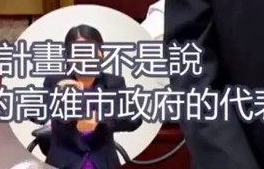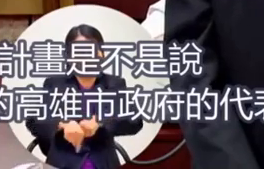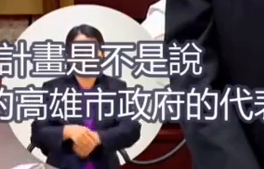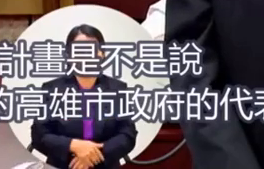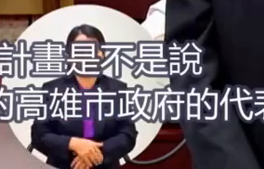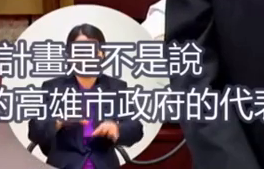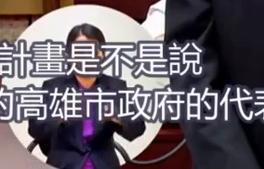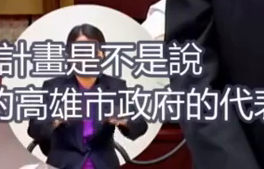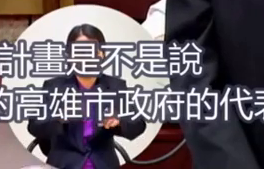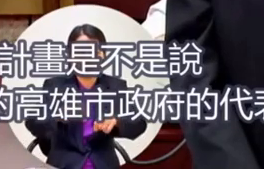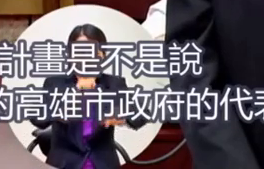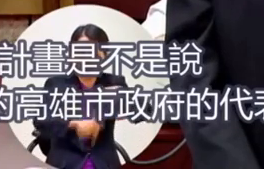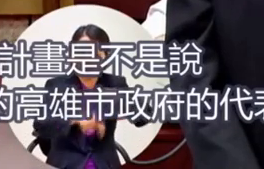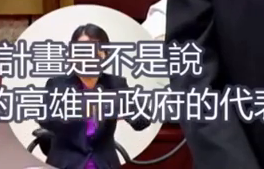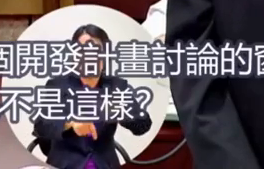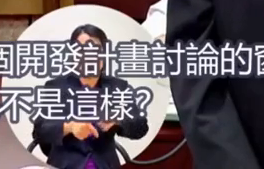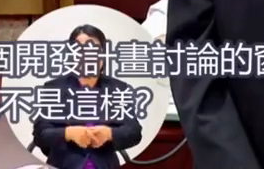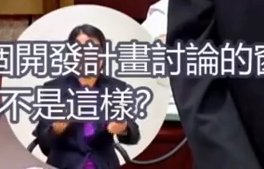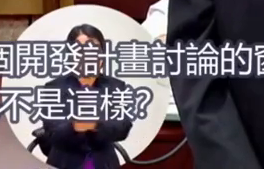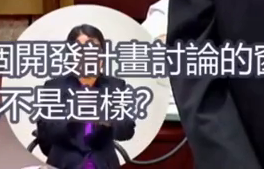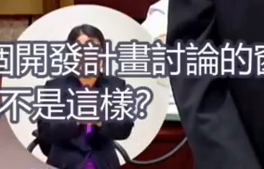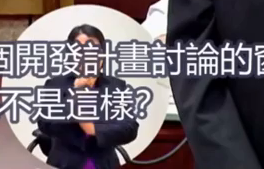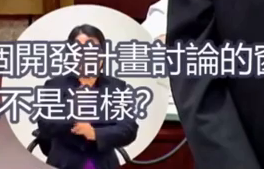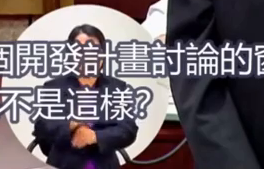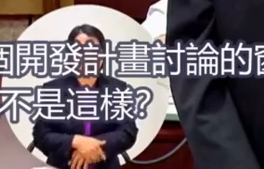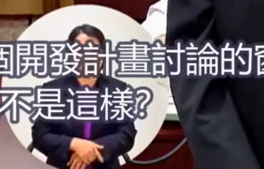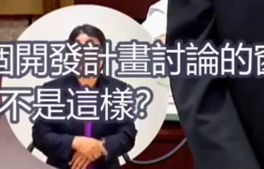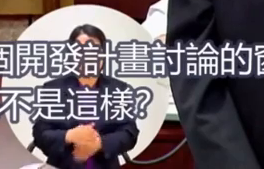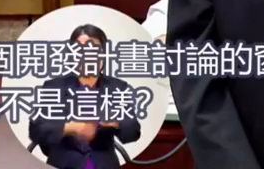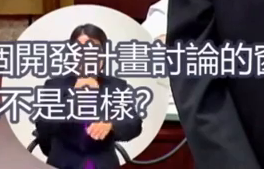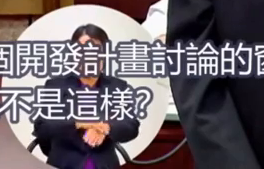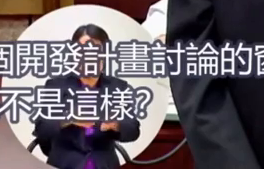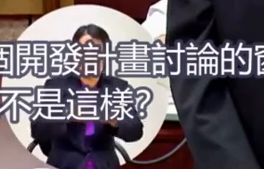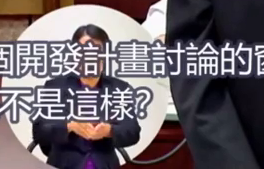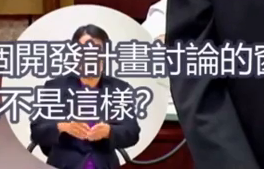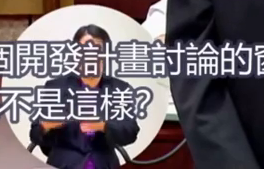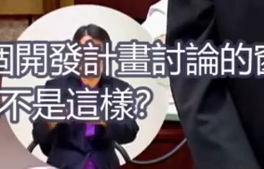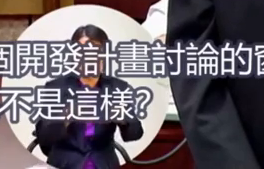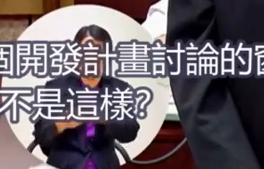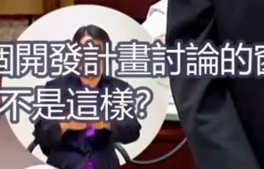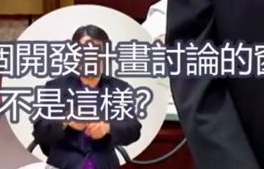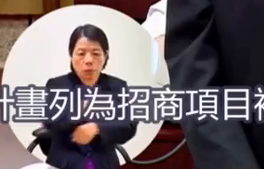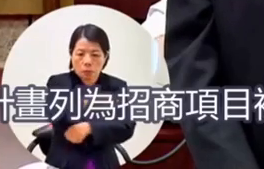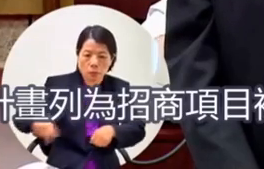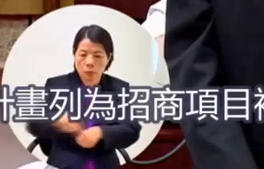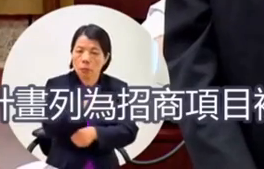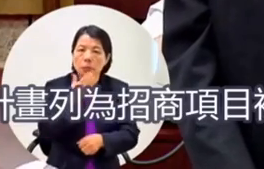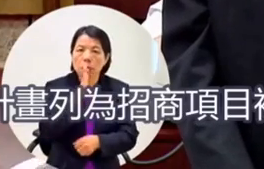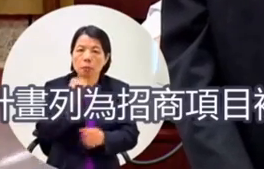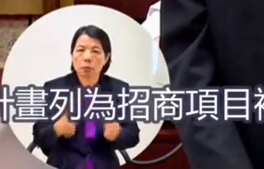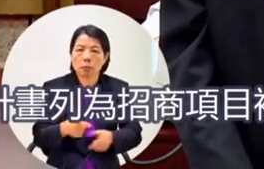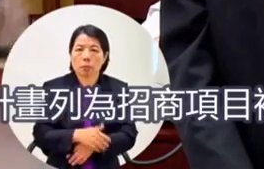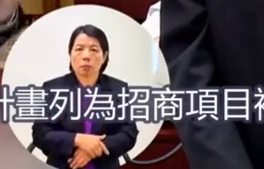土开公司的高雄市政府的代表？可以成为整个开发计划讨论的窗口，是不是这样？ 没有把